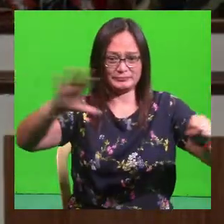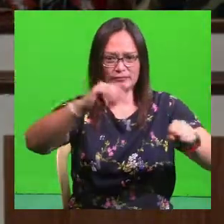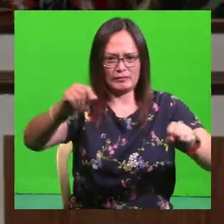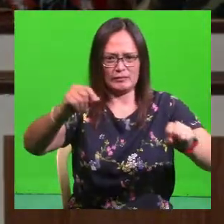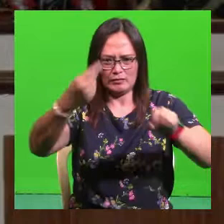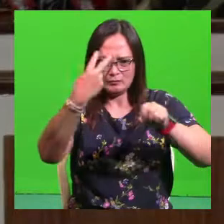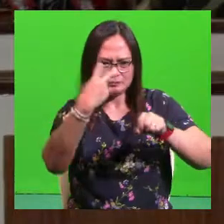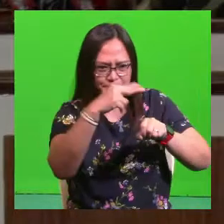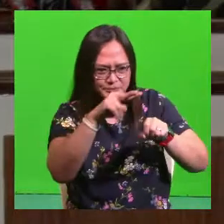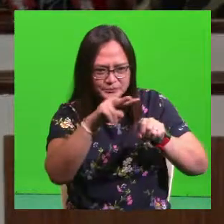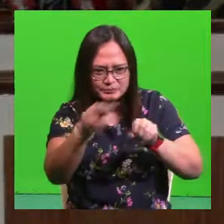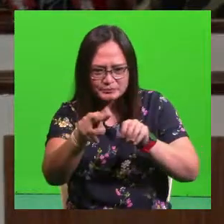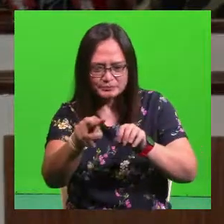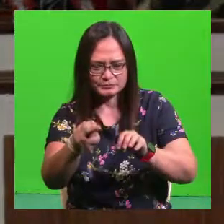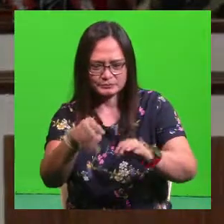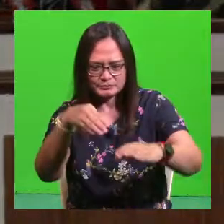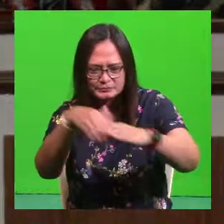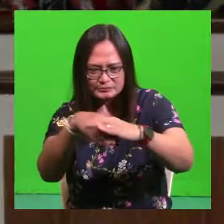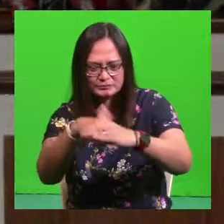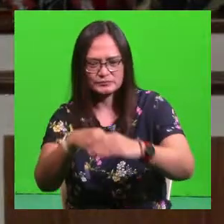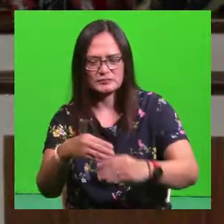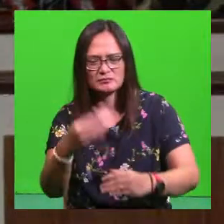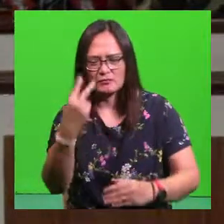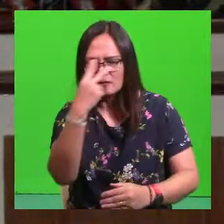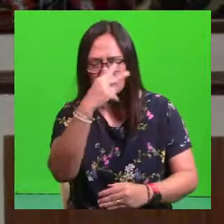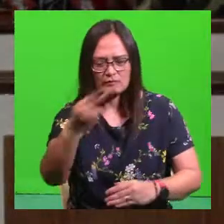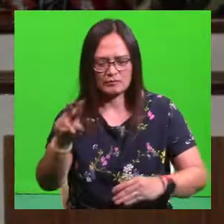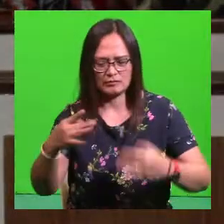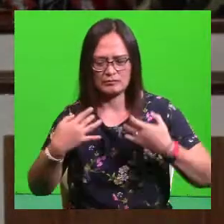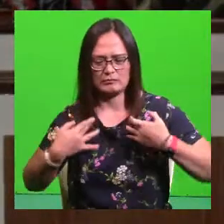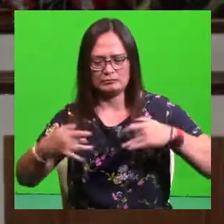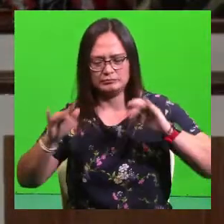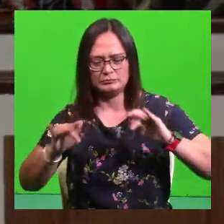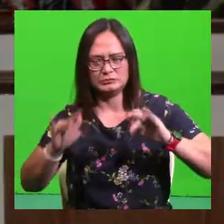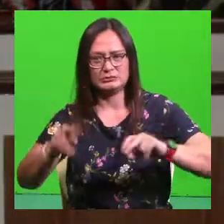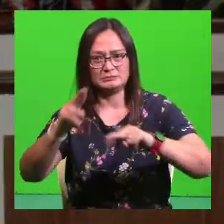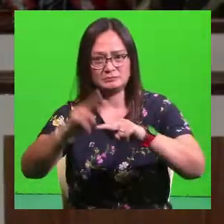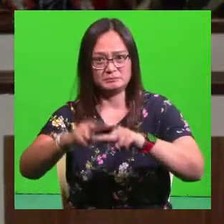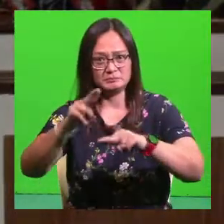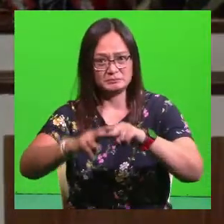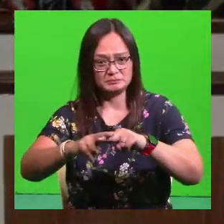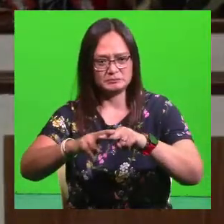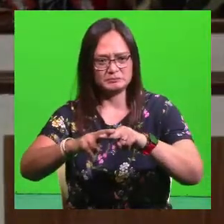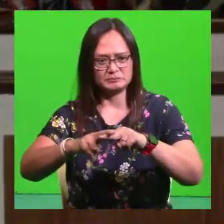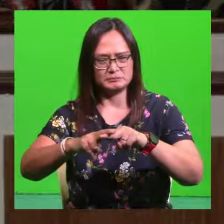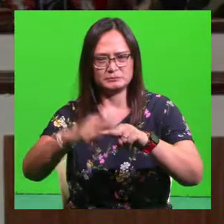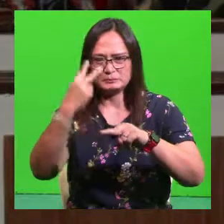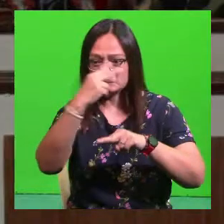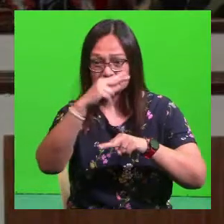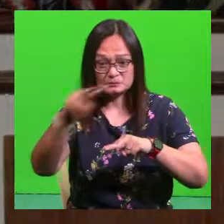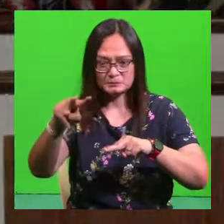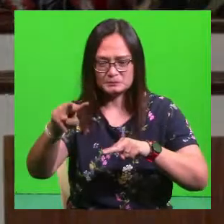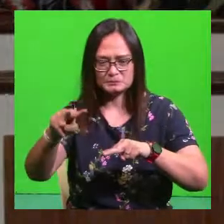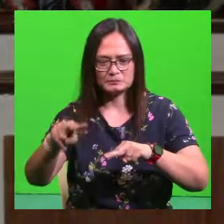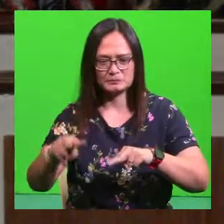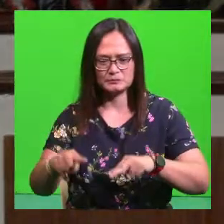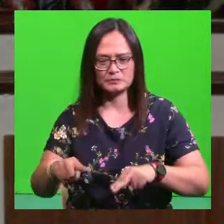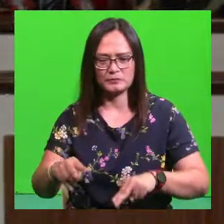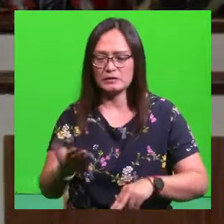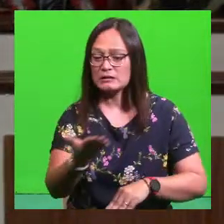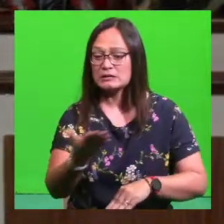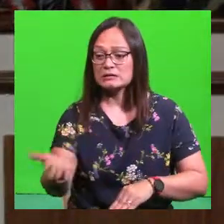the mercy seat. Ano pong ginagawa sa mercy seat? Doon po ibinubudbud ang dugo ng